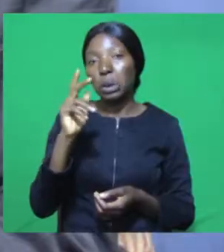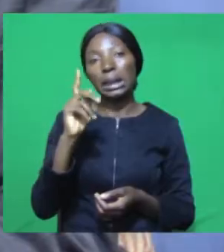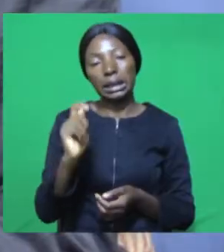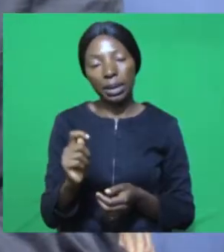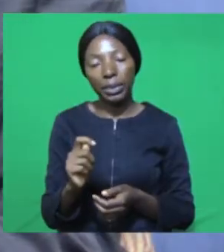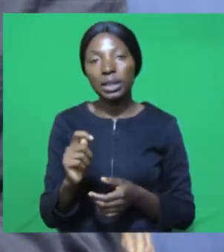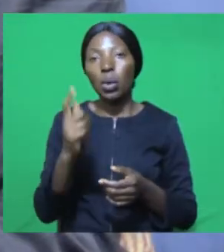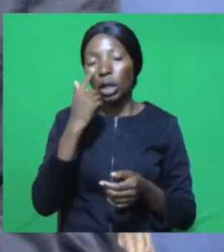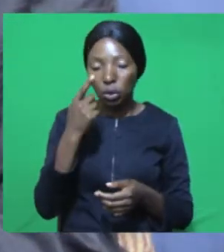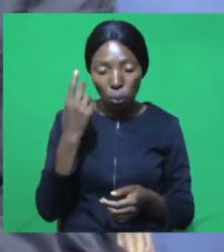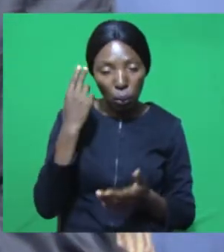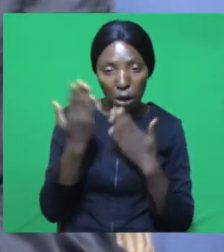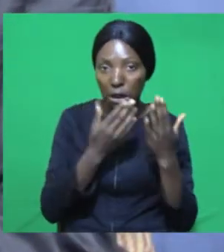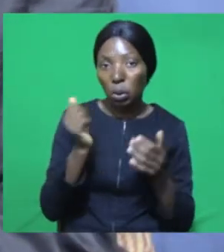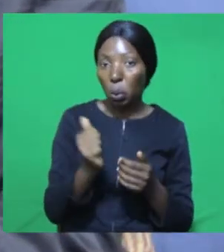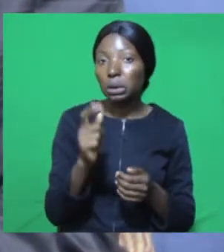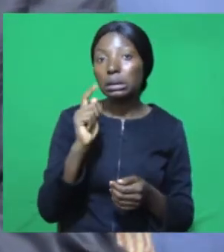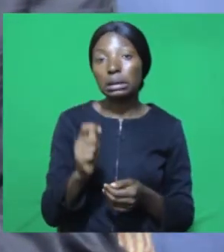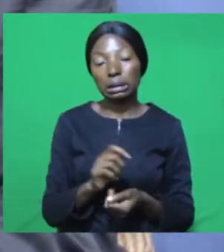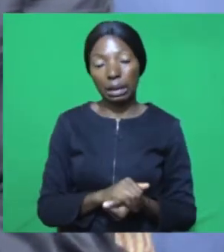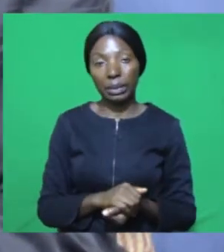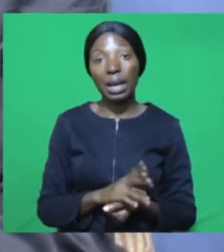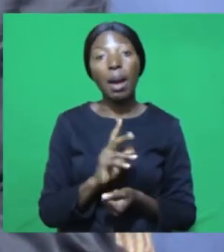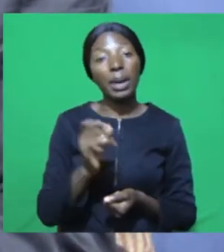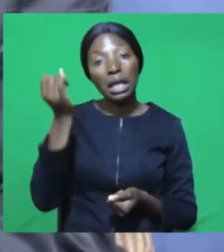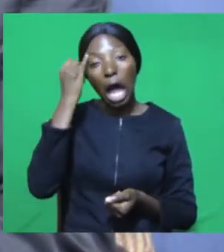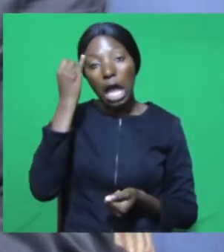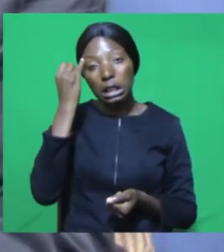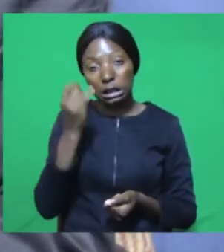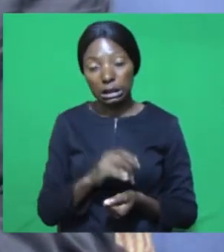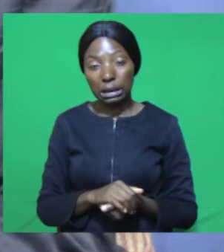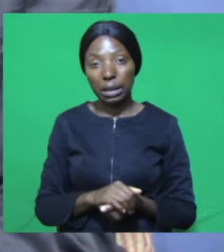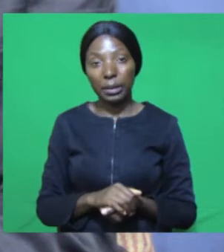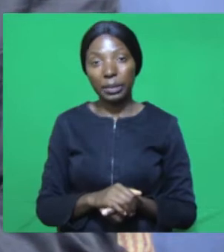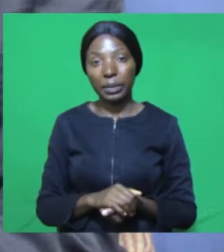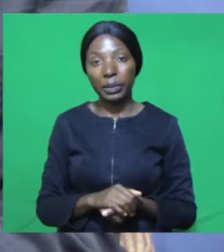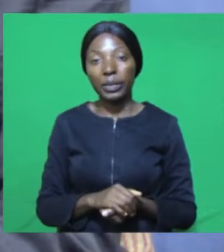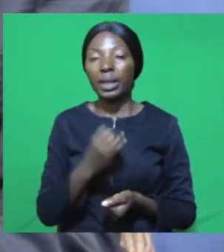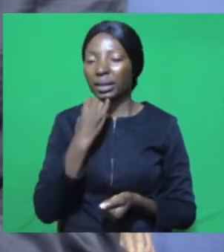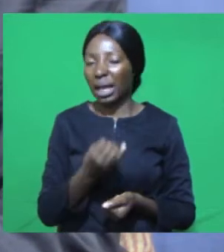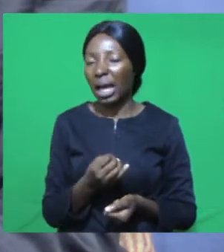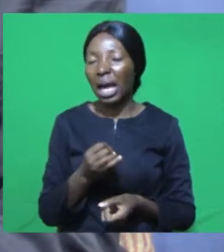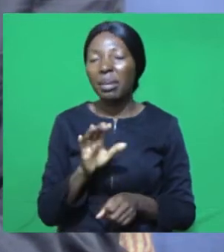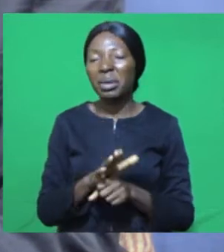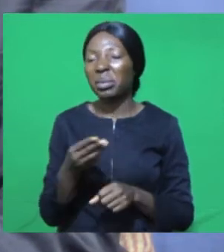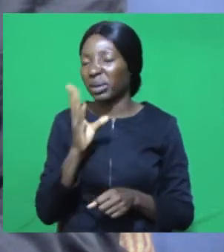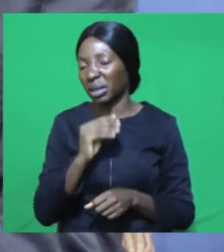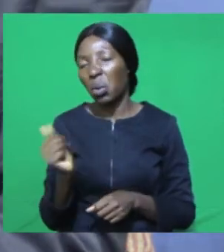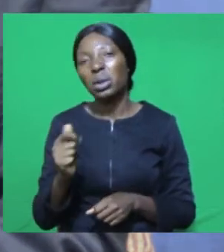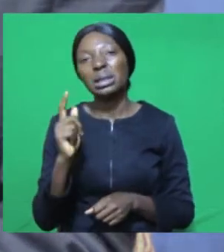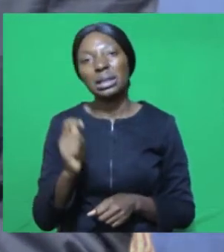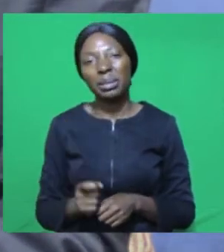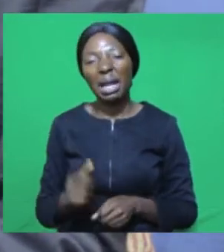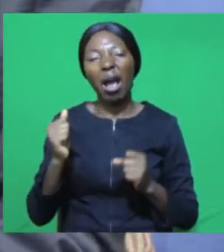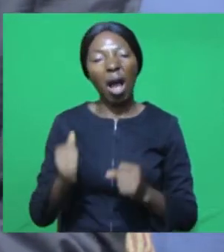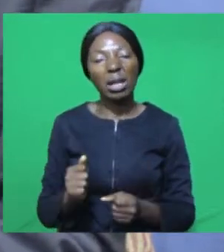nani nekuziva Old Testament but pfungwa iri kutendera yakati kurumbirei inoita kunge zvinonzi Old Testament ine